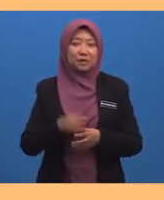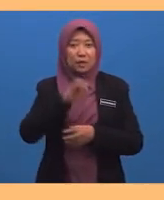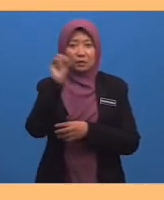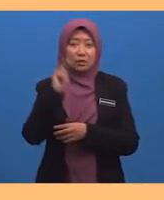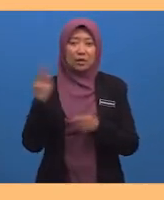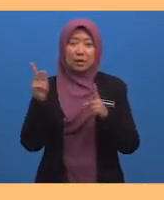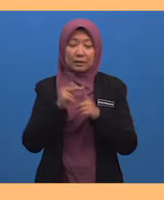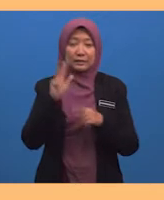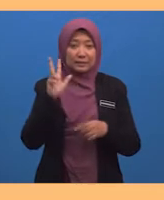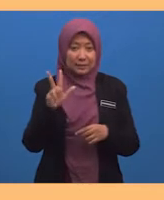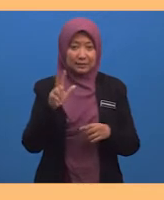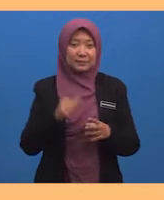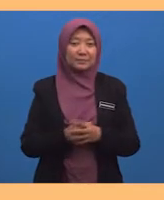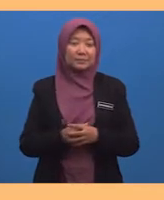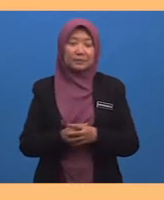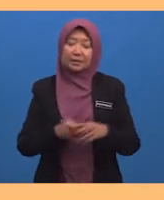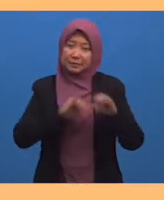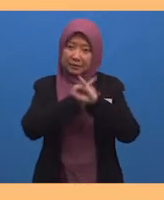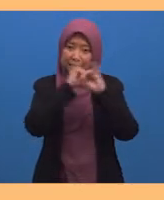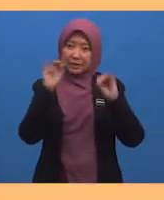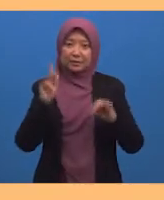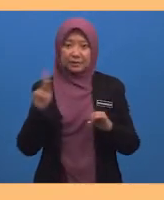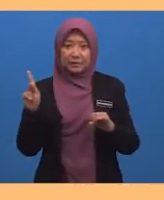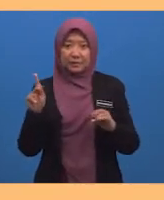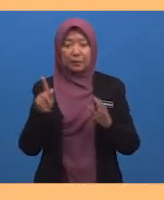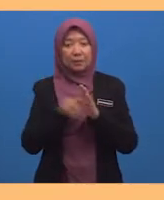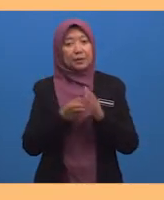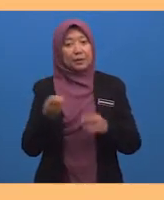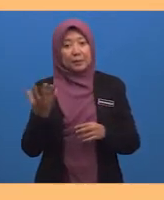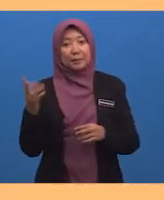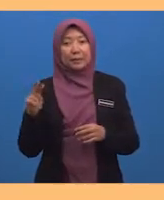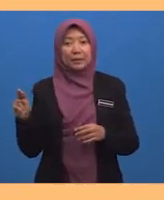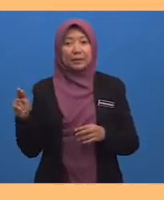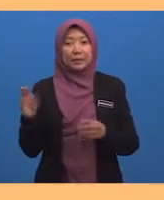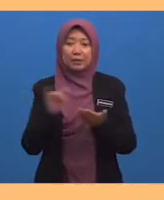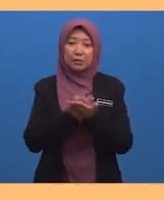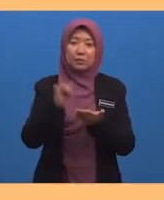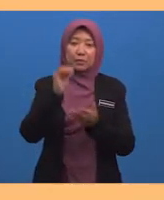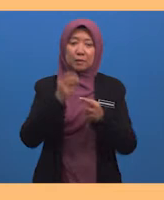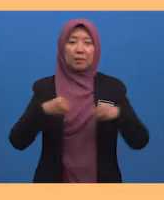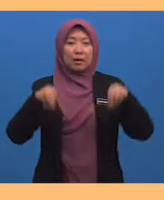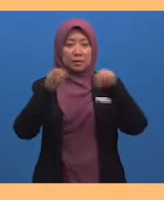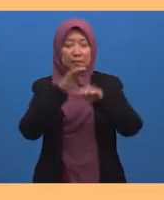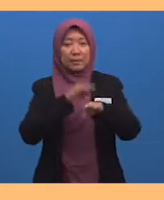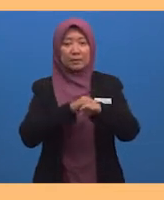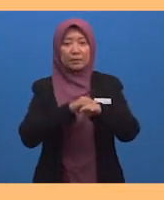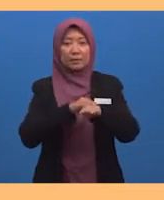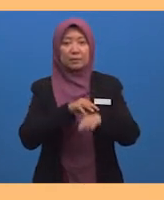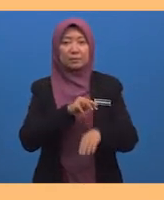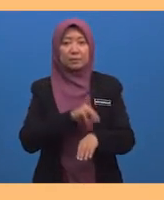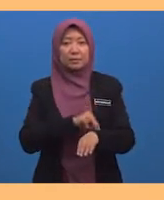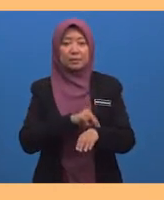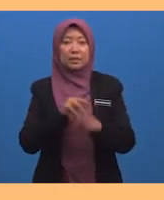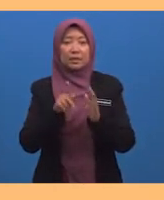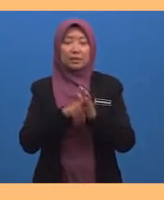Soalan ketiga. Jelaskan perkembangan institusi masjid pada zaman kegemilangan Aceh.